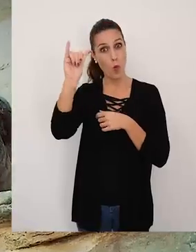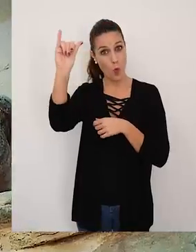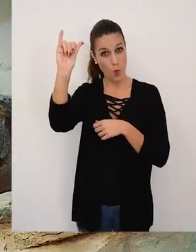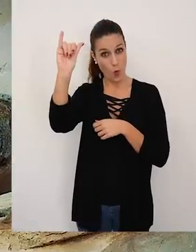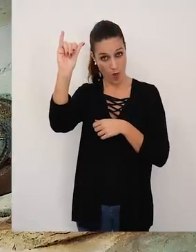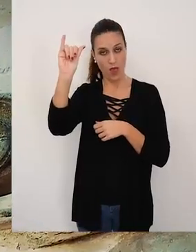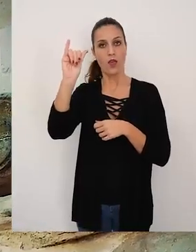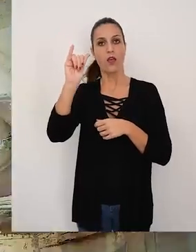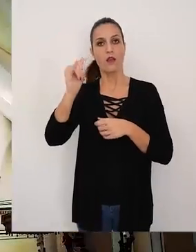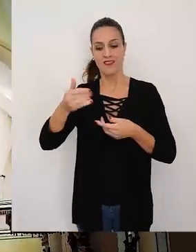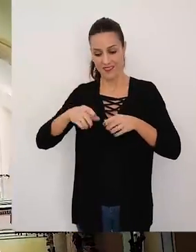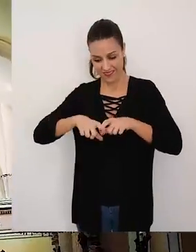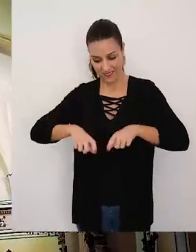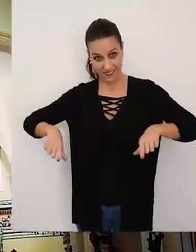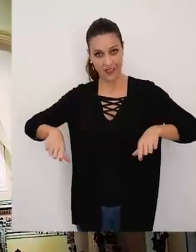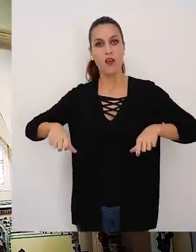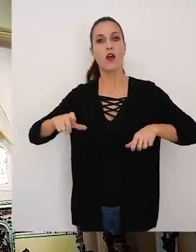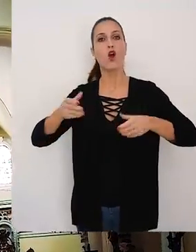scanalata.